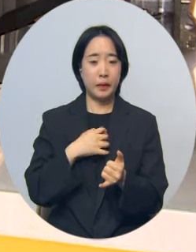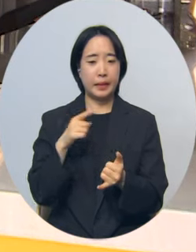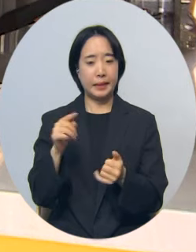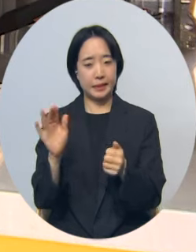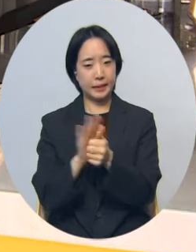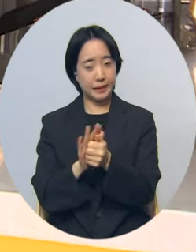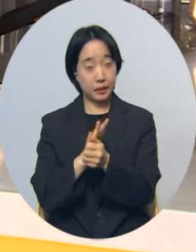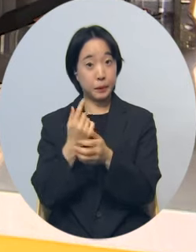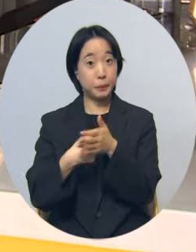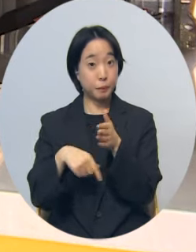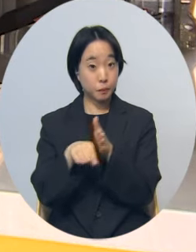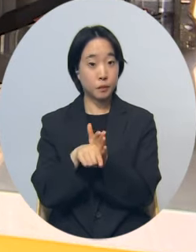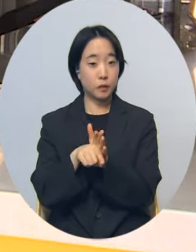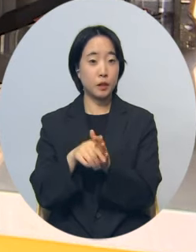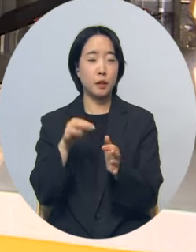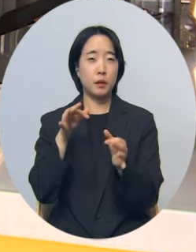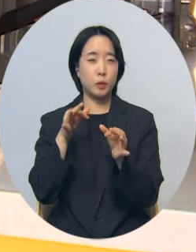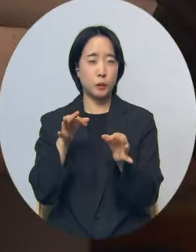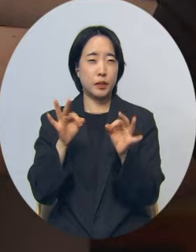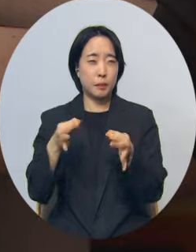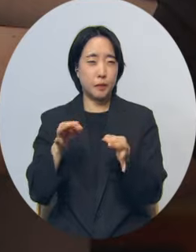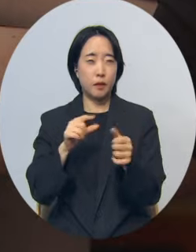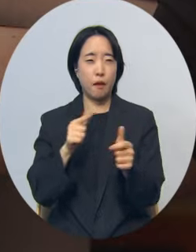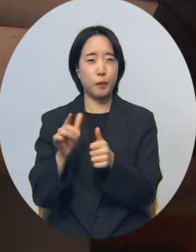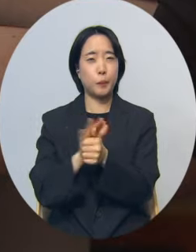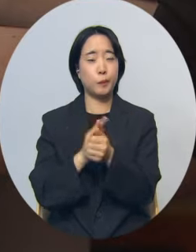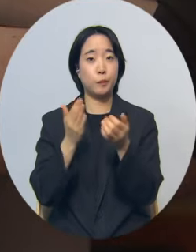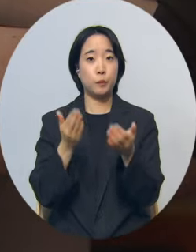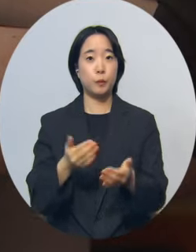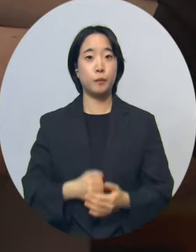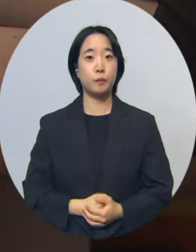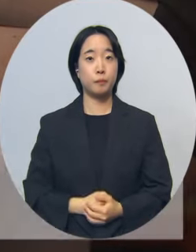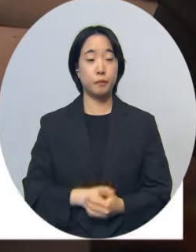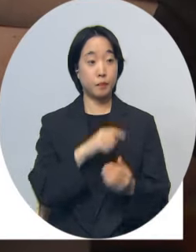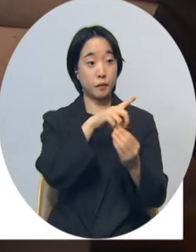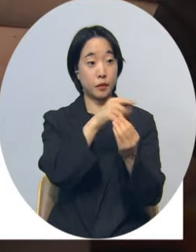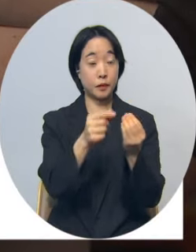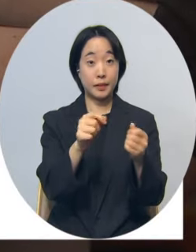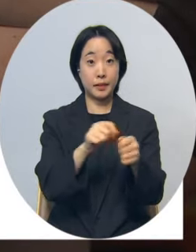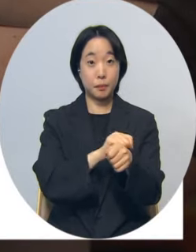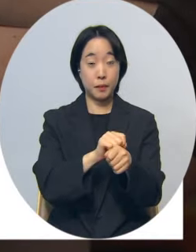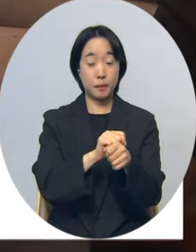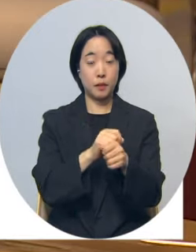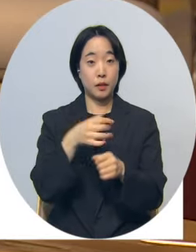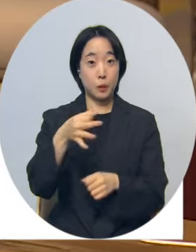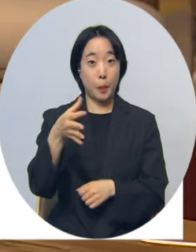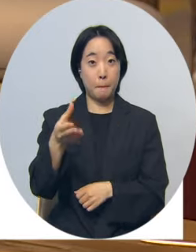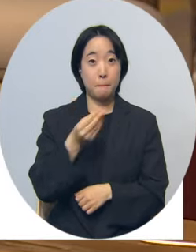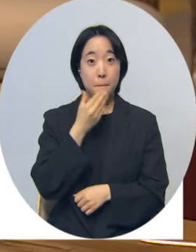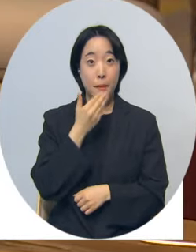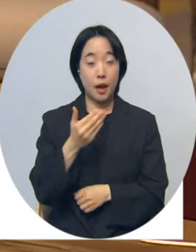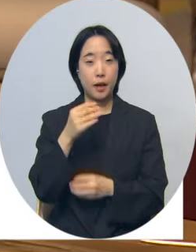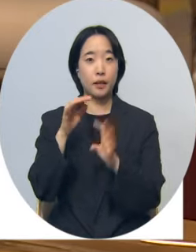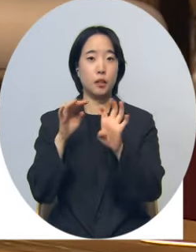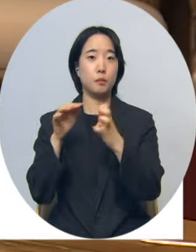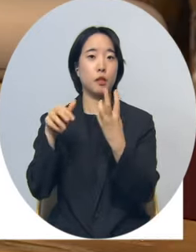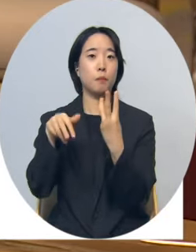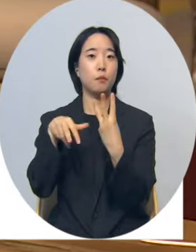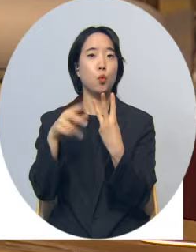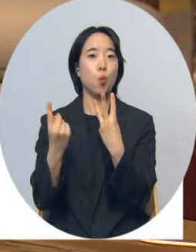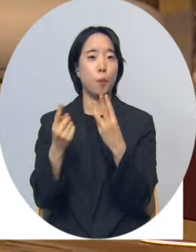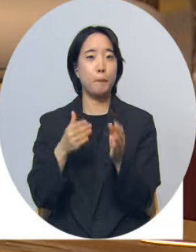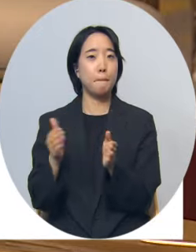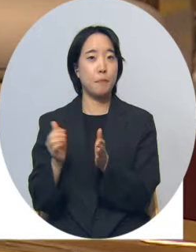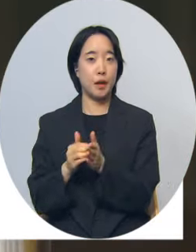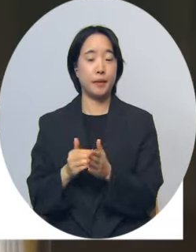자금 부담 완화를 위해 금융지원에 나섭니다. 먼저 명절 자금으로 43조 원 규모의 대출 보증을 공급합니다.